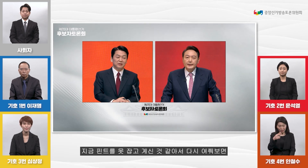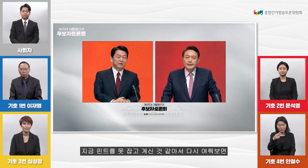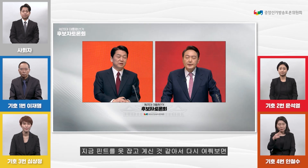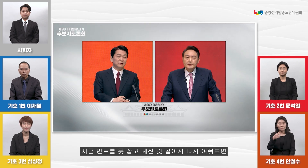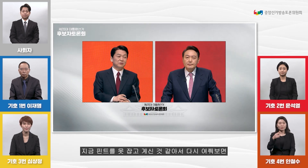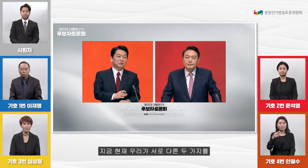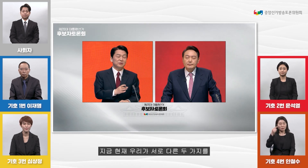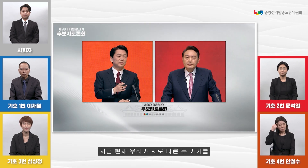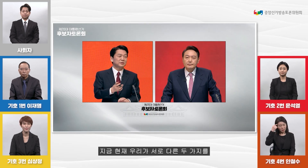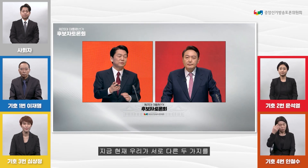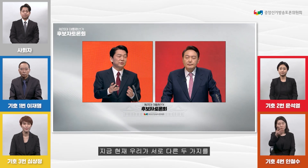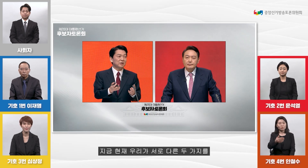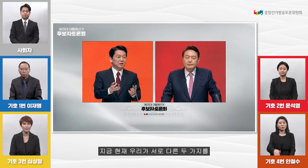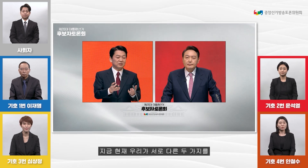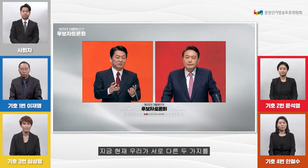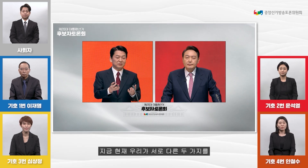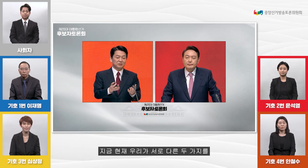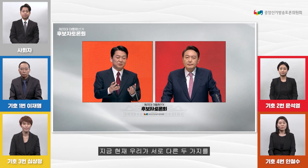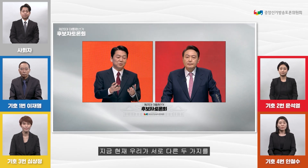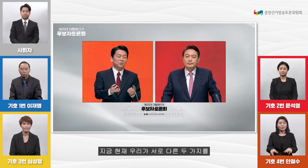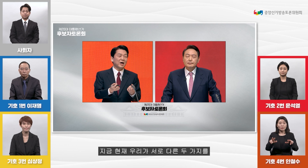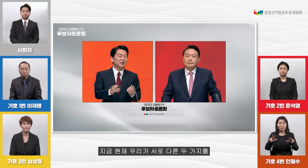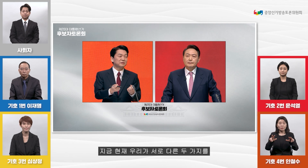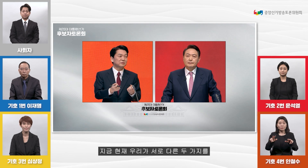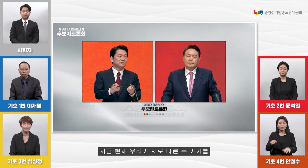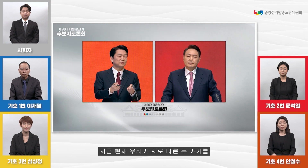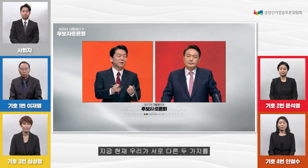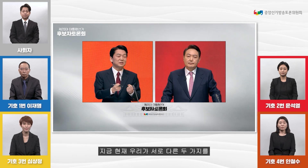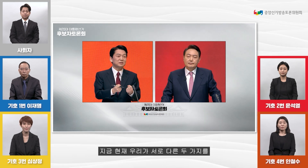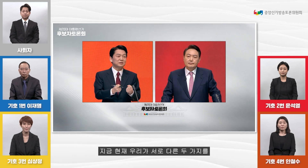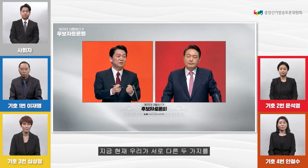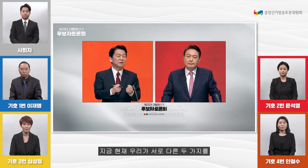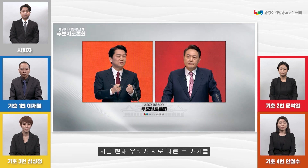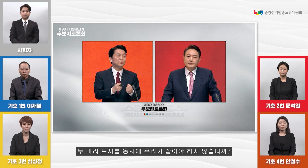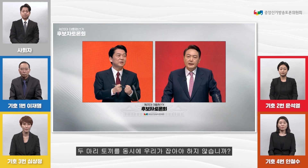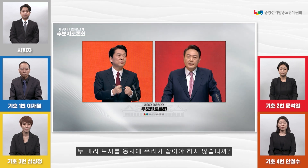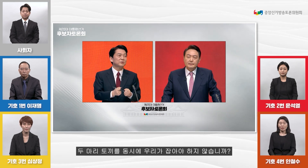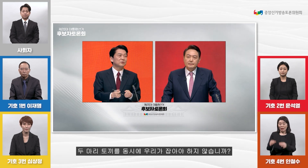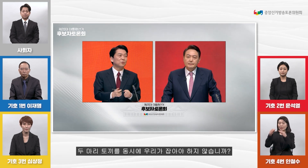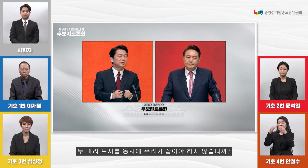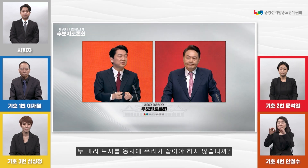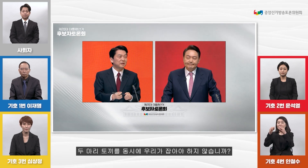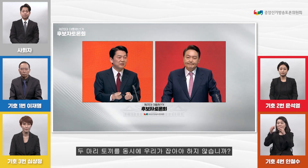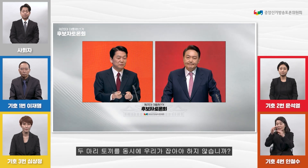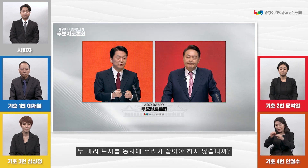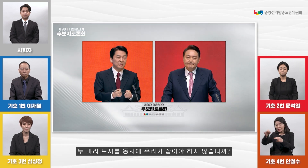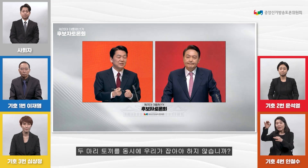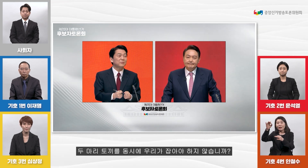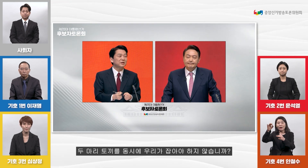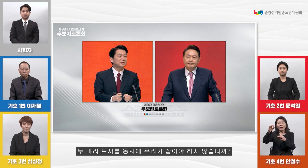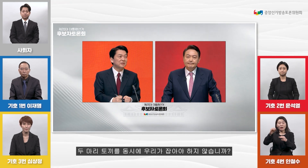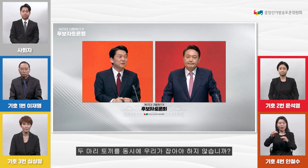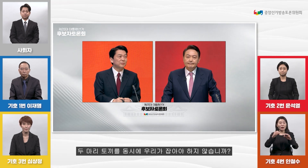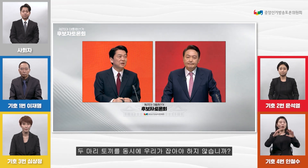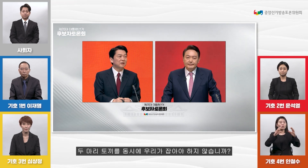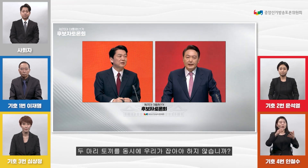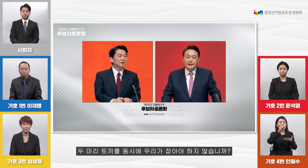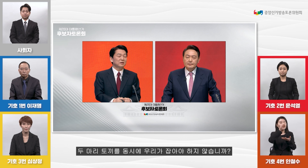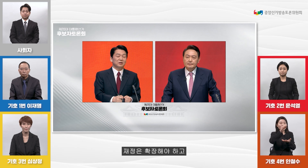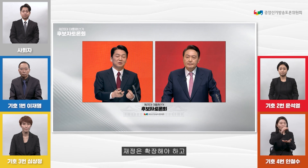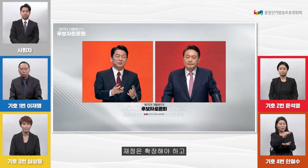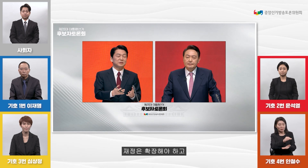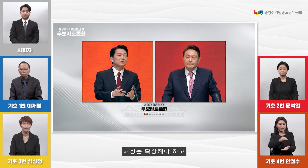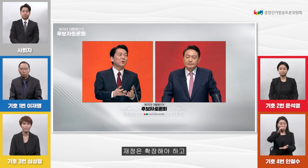여쭤보면은 지금 현재 우리가 서로 다른 두 마리 토끼를 동시에 우리가 잡아야 되지 않습니까?